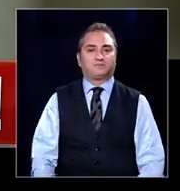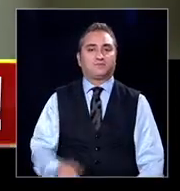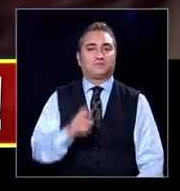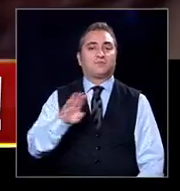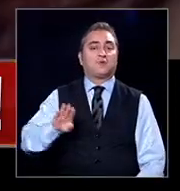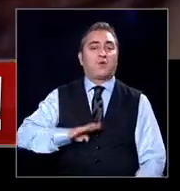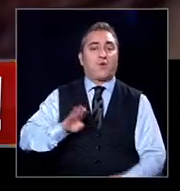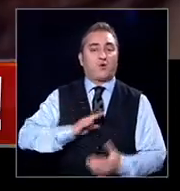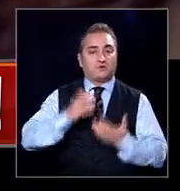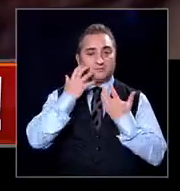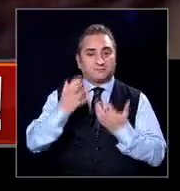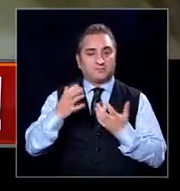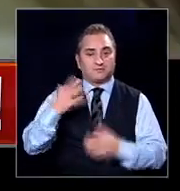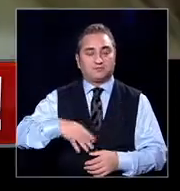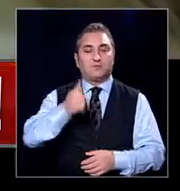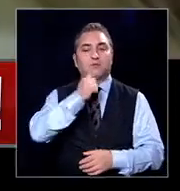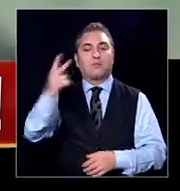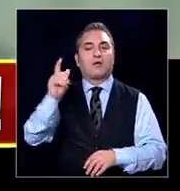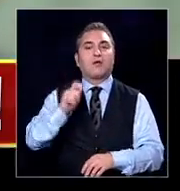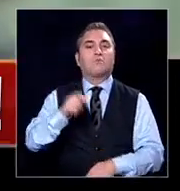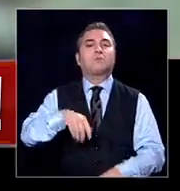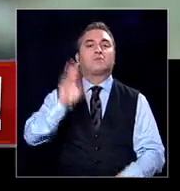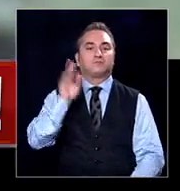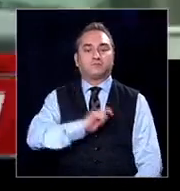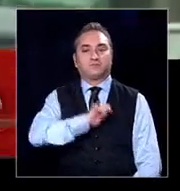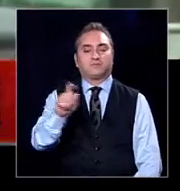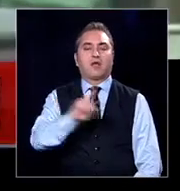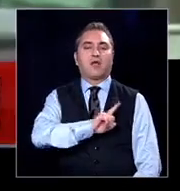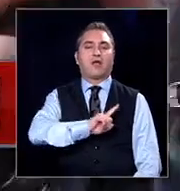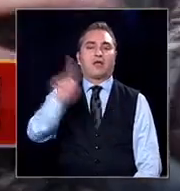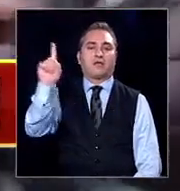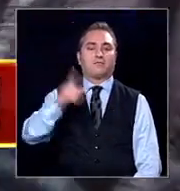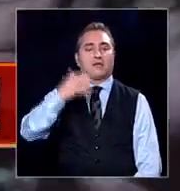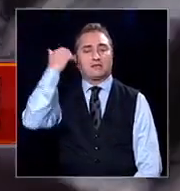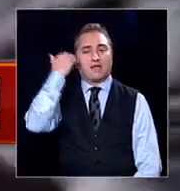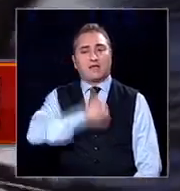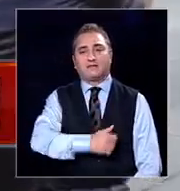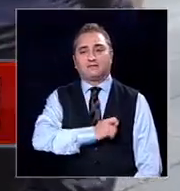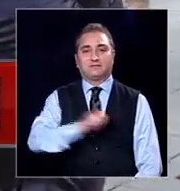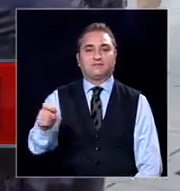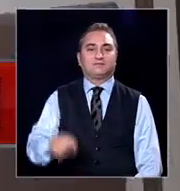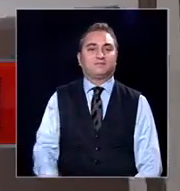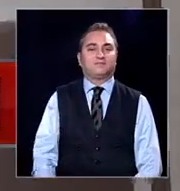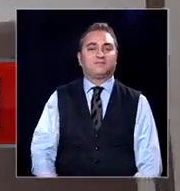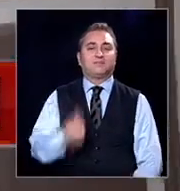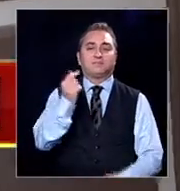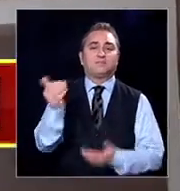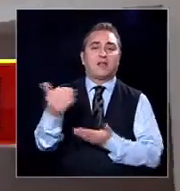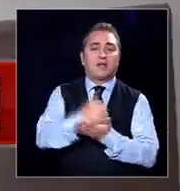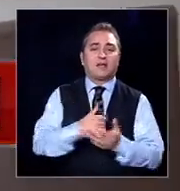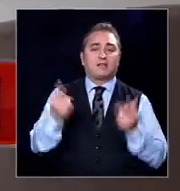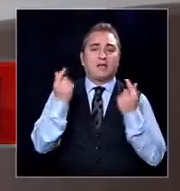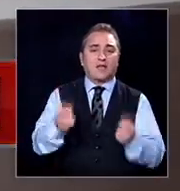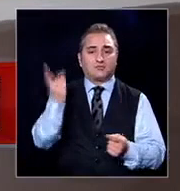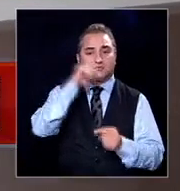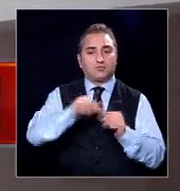diyorsun. Babası bunu yapamaz mı? Hayır. Yalan! Gelir yetmiyor diye boşanılır mı? Boşanılmaz. Boşanılıyormuş